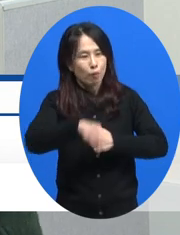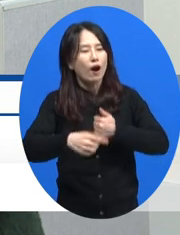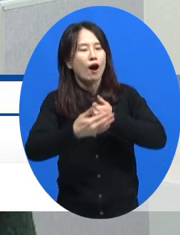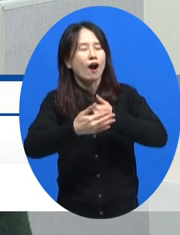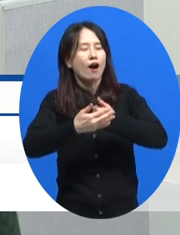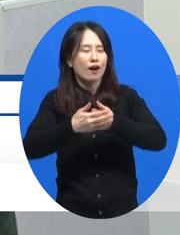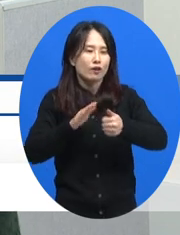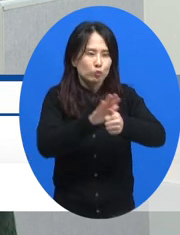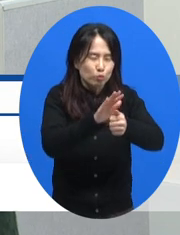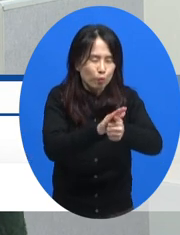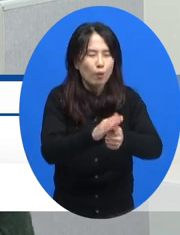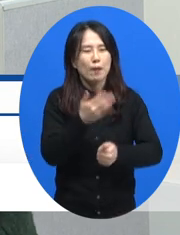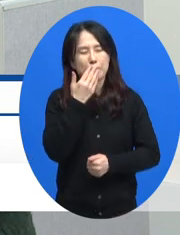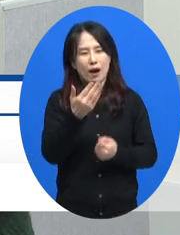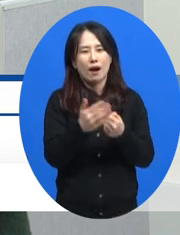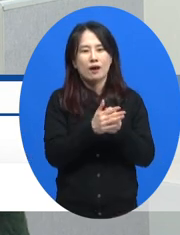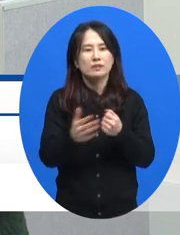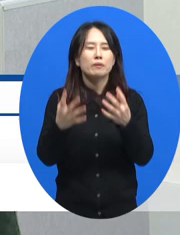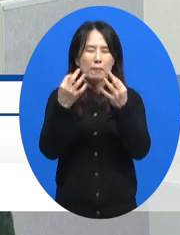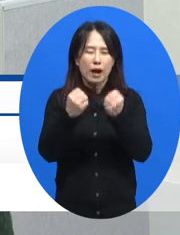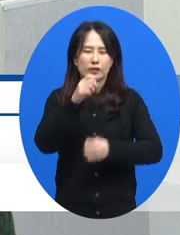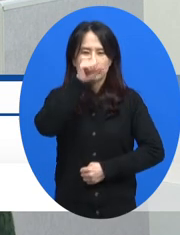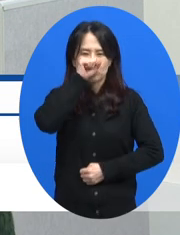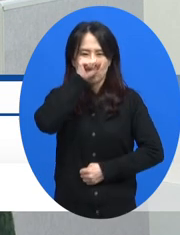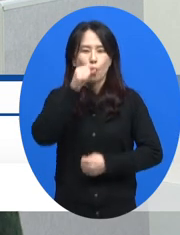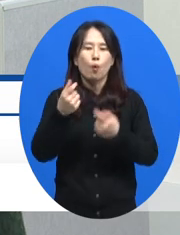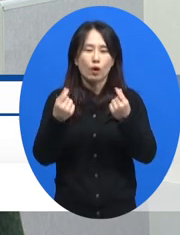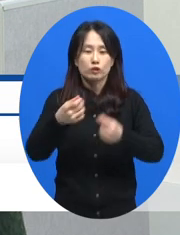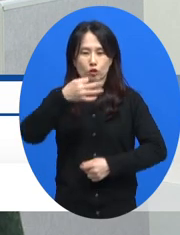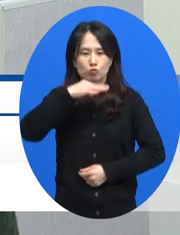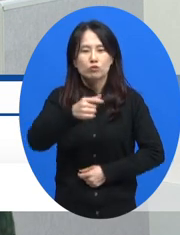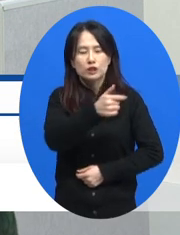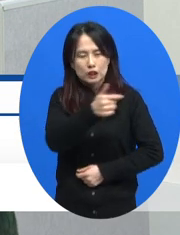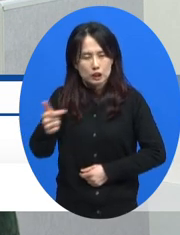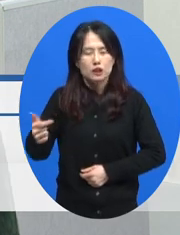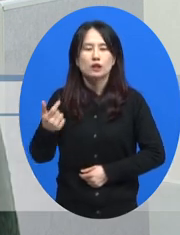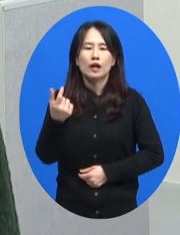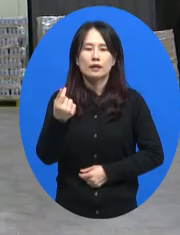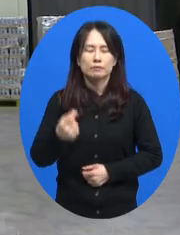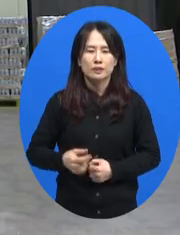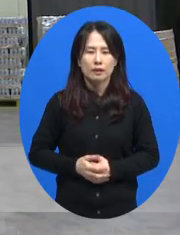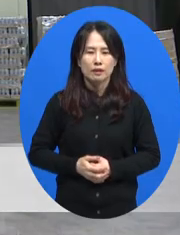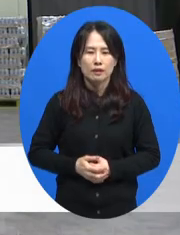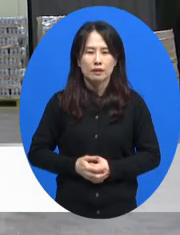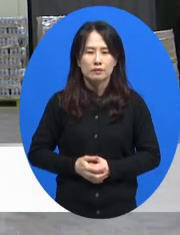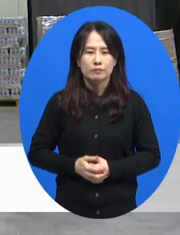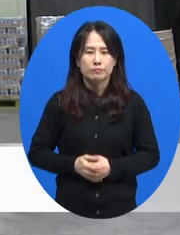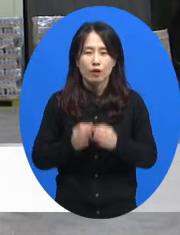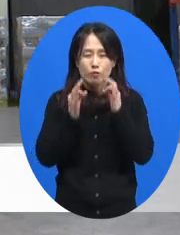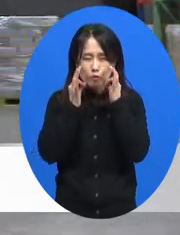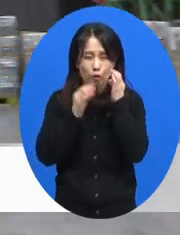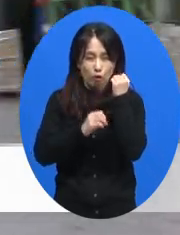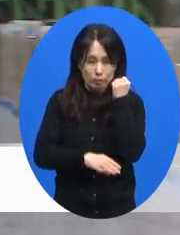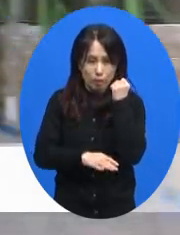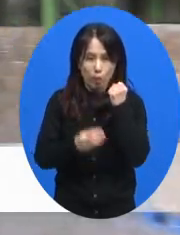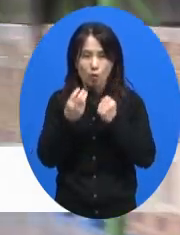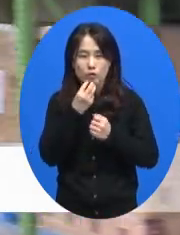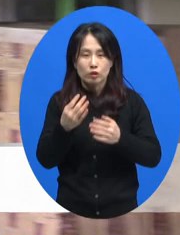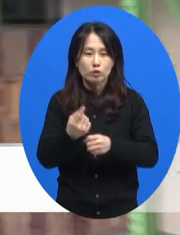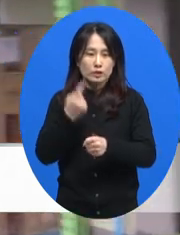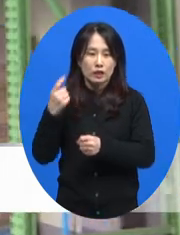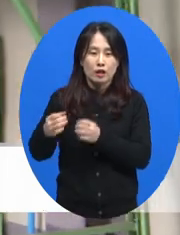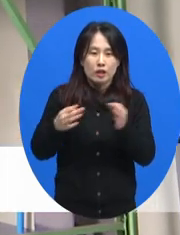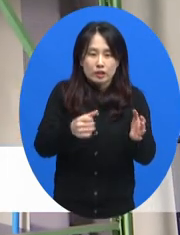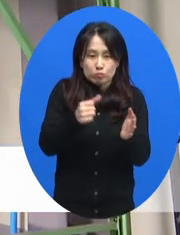있도록 이제 하다 보니까 다들 이제 많이 조화들 하시고요. 효율성이 되게 많이 올라갔습니다. 이런 노력을 바탕으로 경기도의 지난해